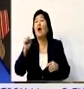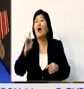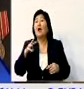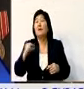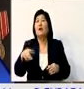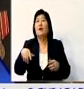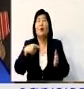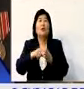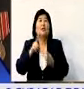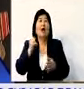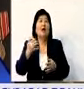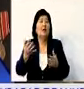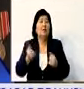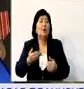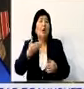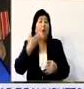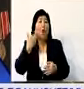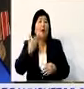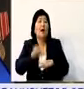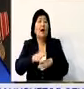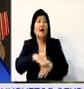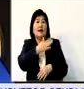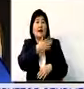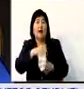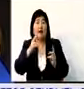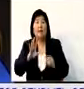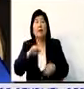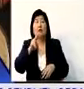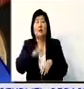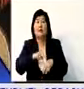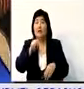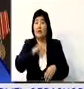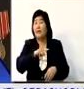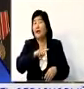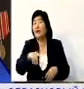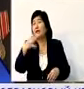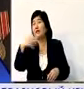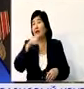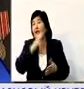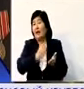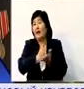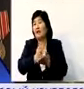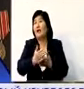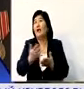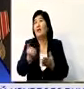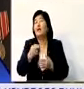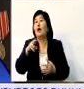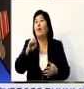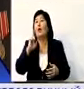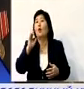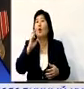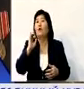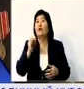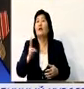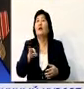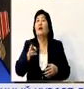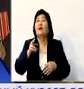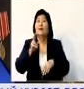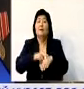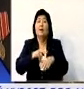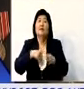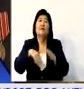хайлар получил легкое ранение потом работал в органы внутренних дел течение сорока лет и звание полковника милиции вышел на заслуженный